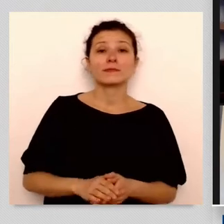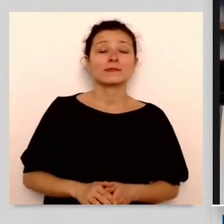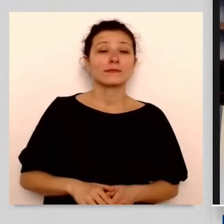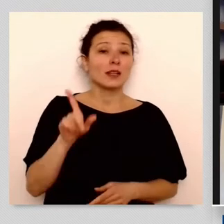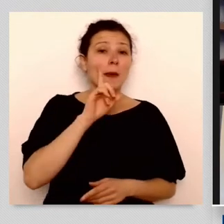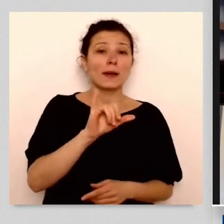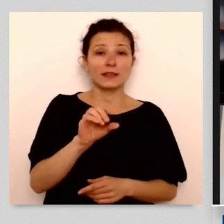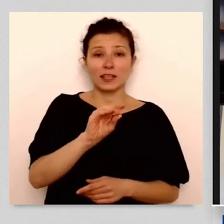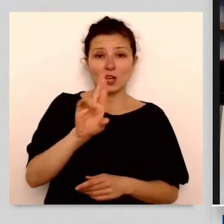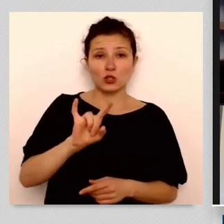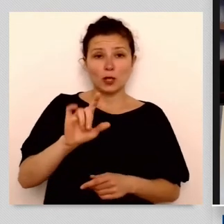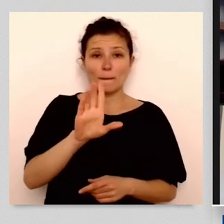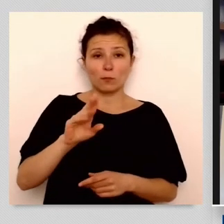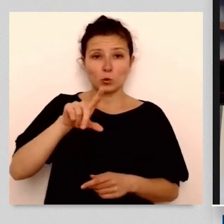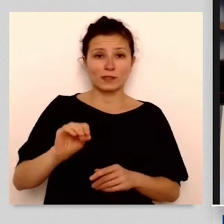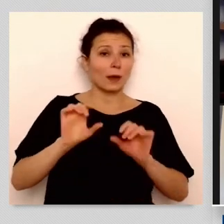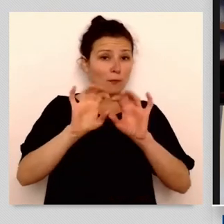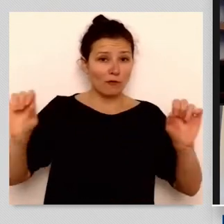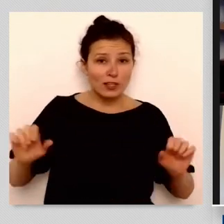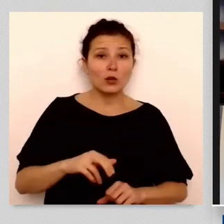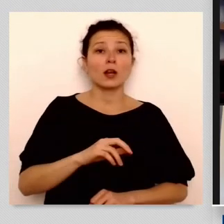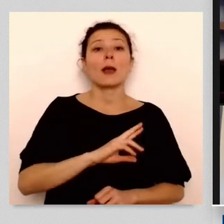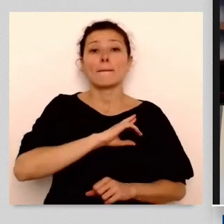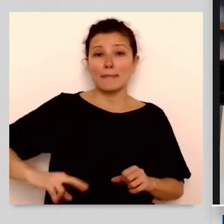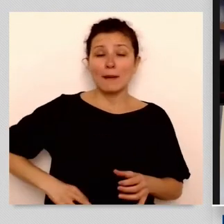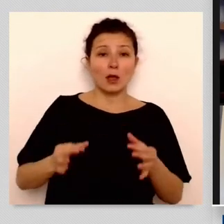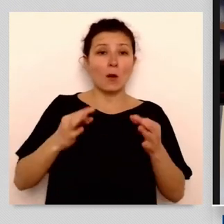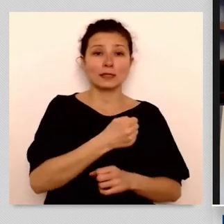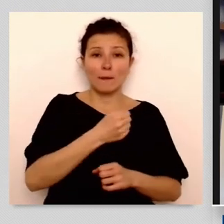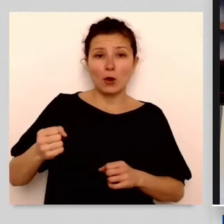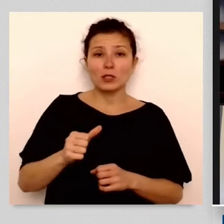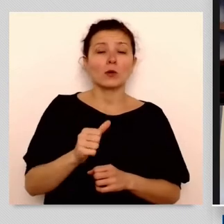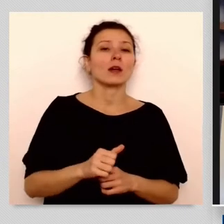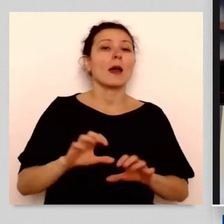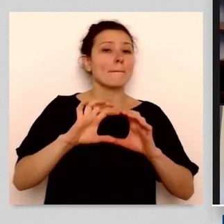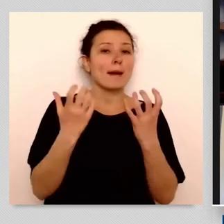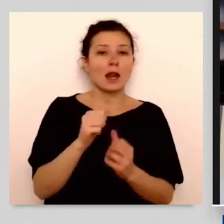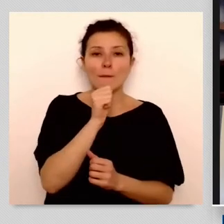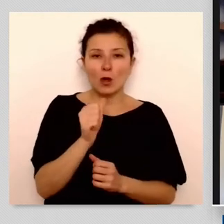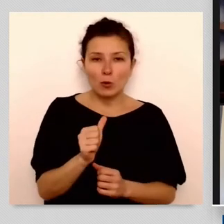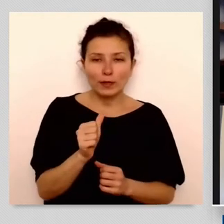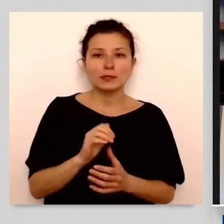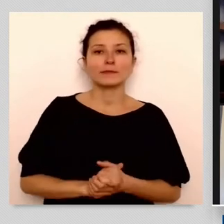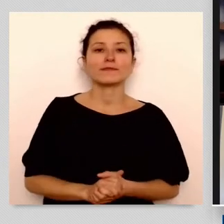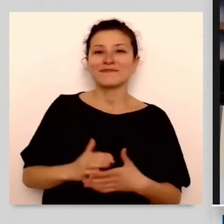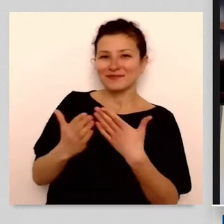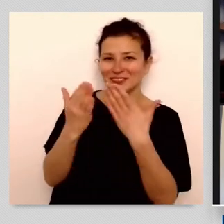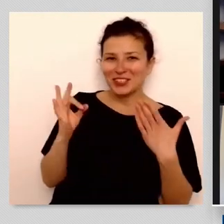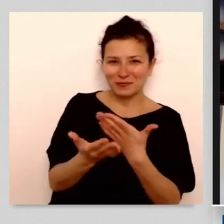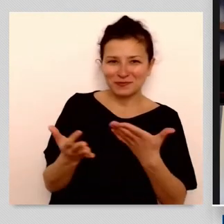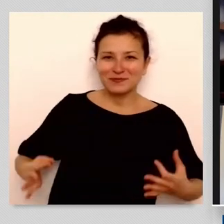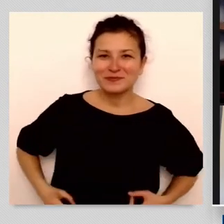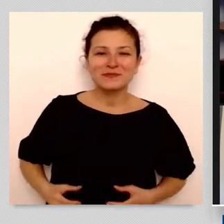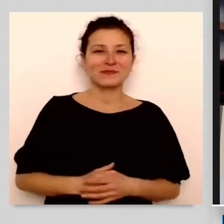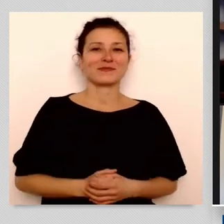Jerzy Buzek, były premier, obecnie poseł do Parlamentu Europejskiego. Dzień dobry państwu.